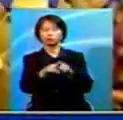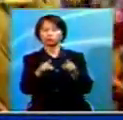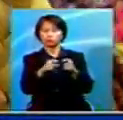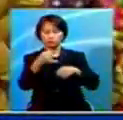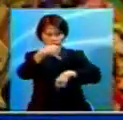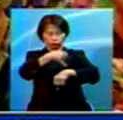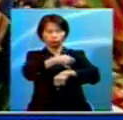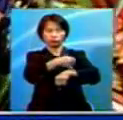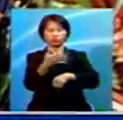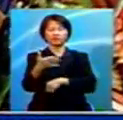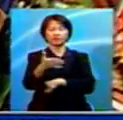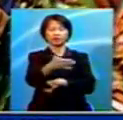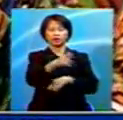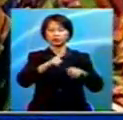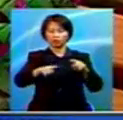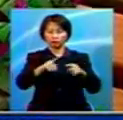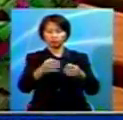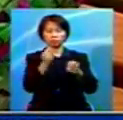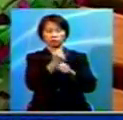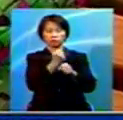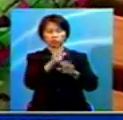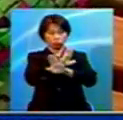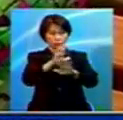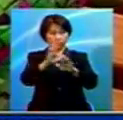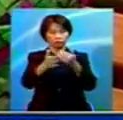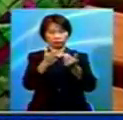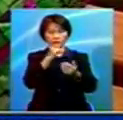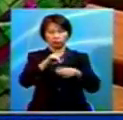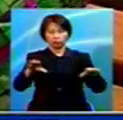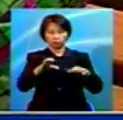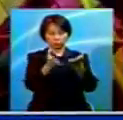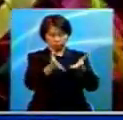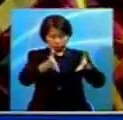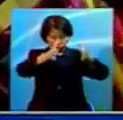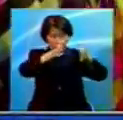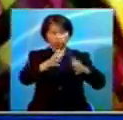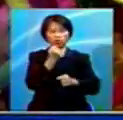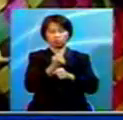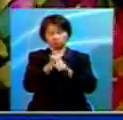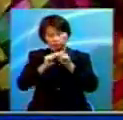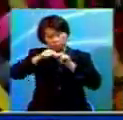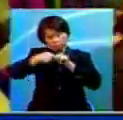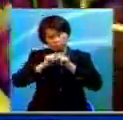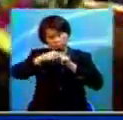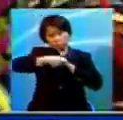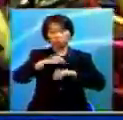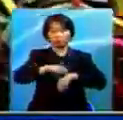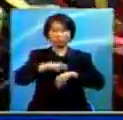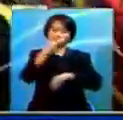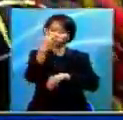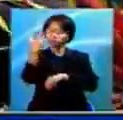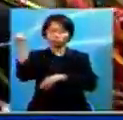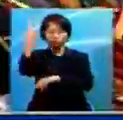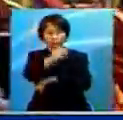duri ikan buntal. Namun bukan kerja mudah untuk menghasilkan satu bekas buntal. Kerja menganyam mengambil masa antara 2-3